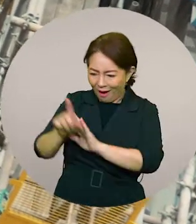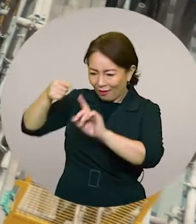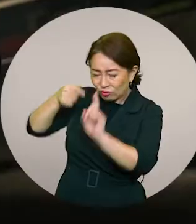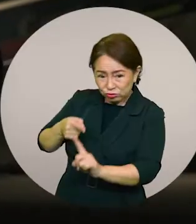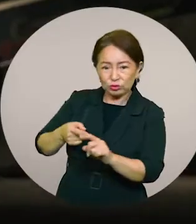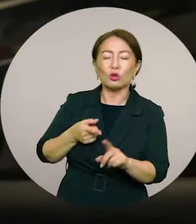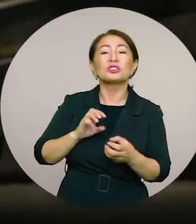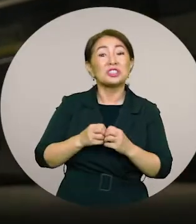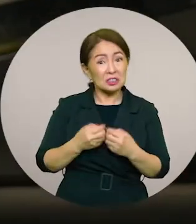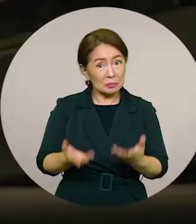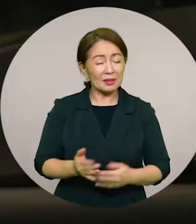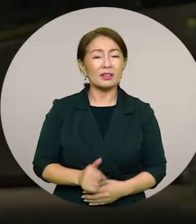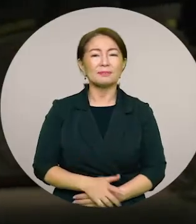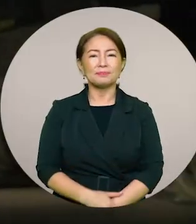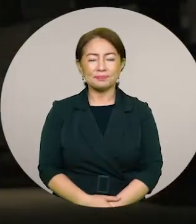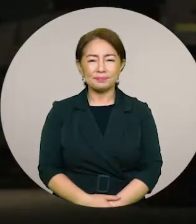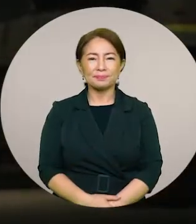хийжээ.